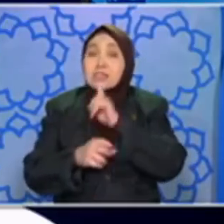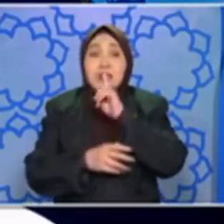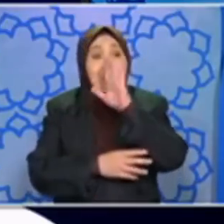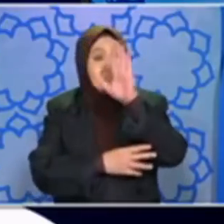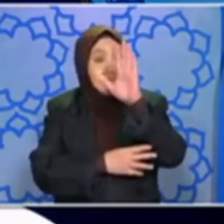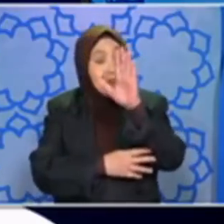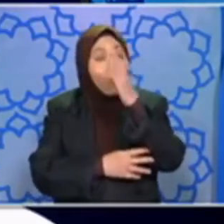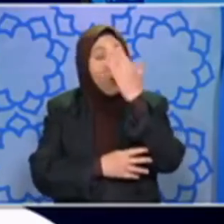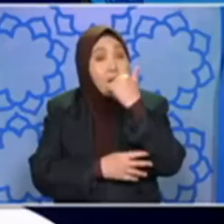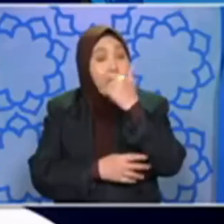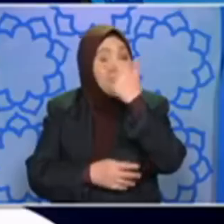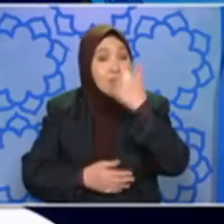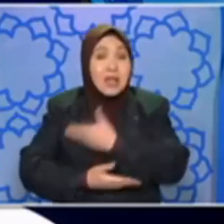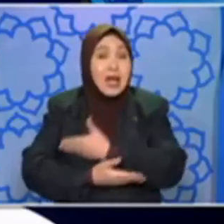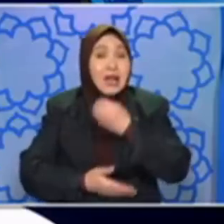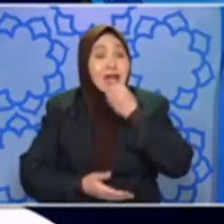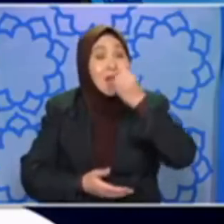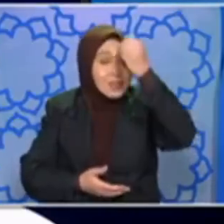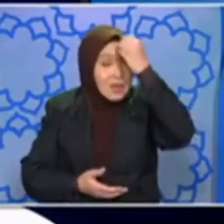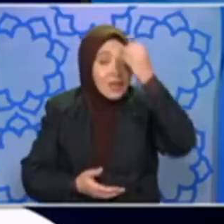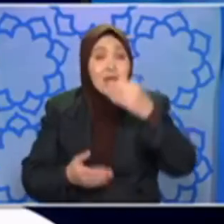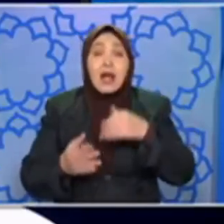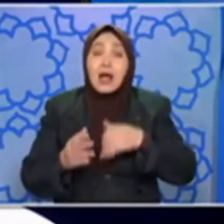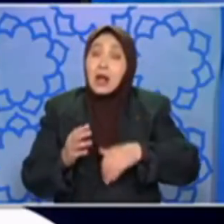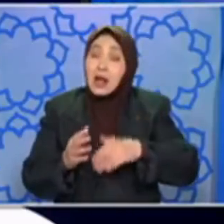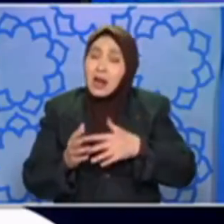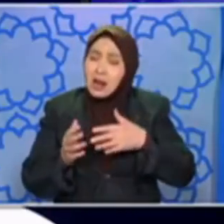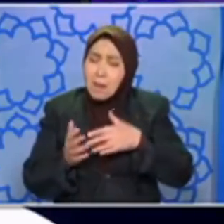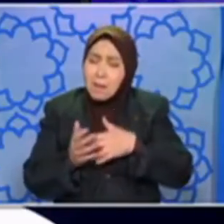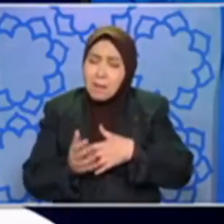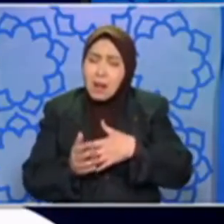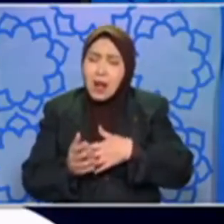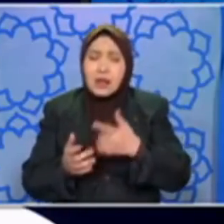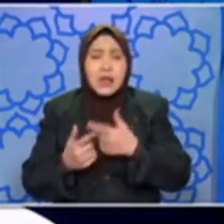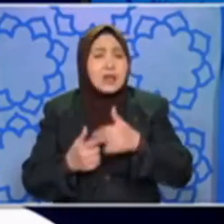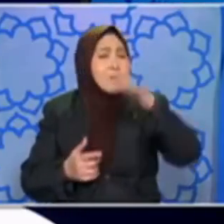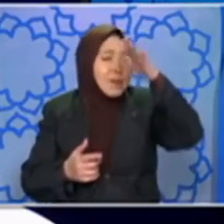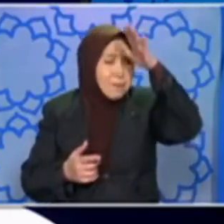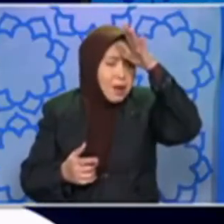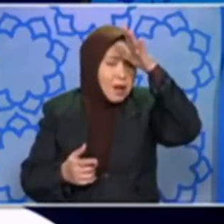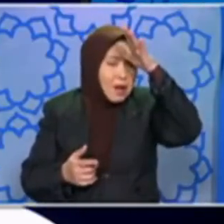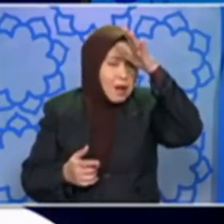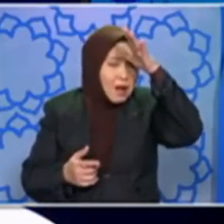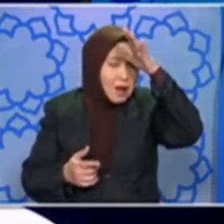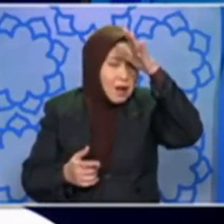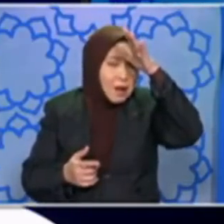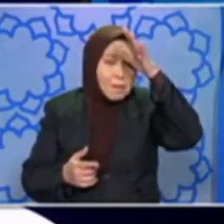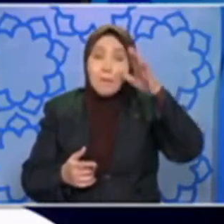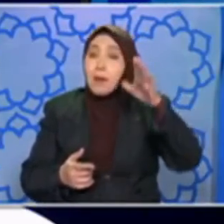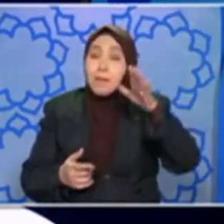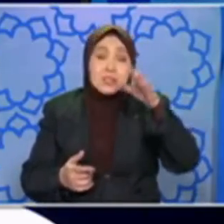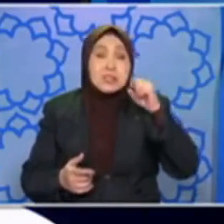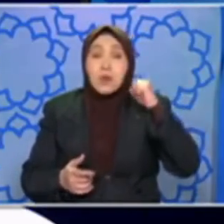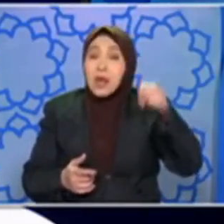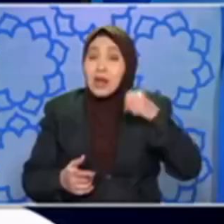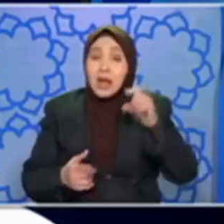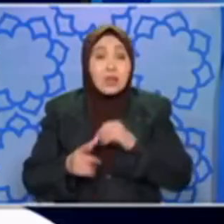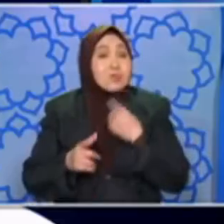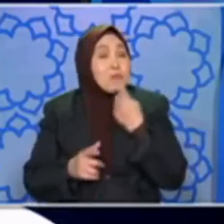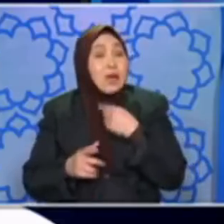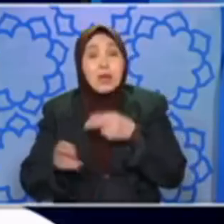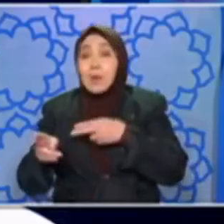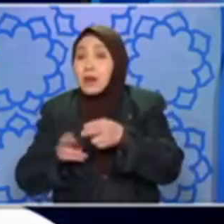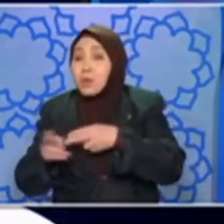janji? Pasal anak yatim ini sebenarnya dia lebih lemah daripada si ayah, bapa saudara ataupun siapa-siapa yang